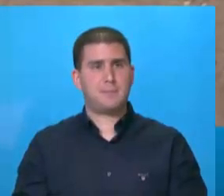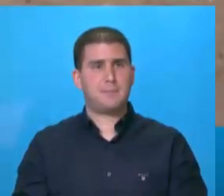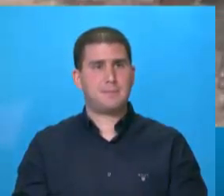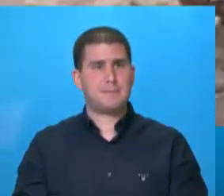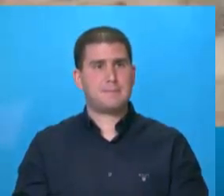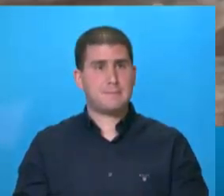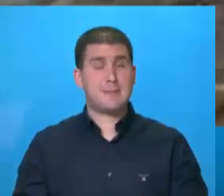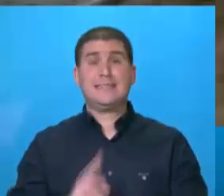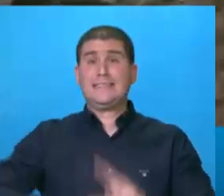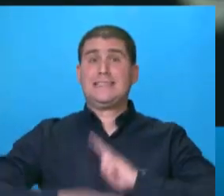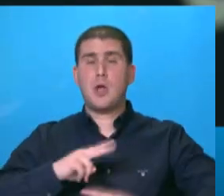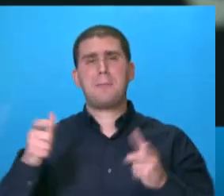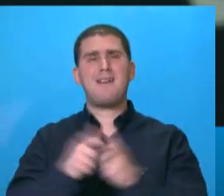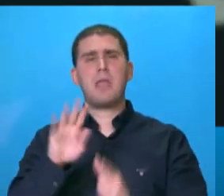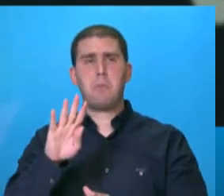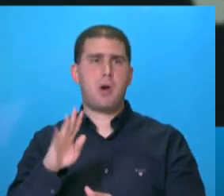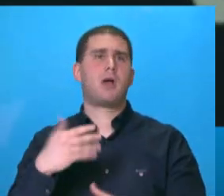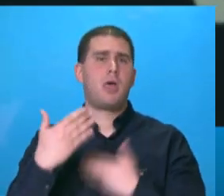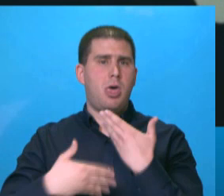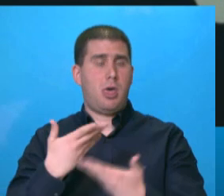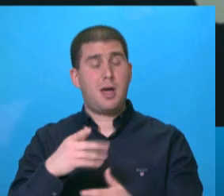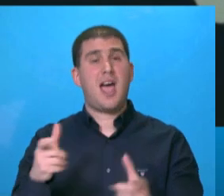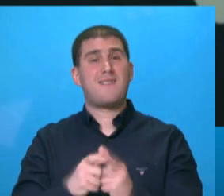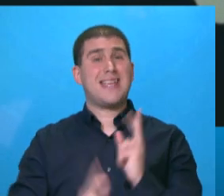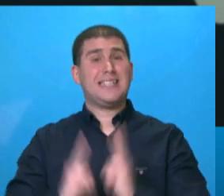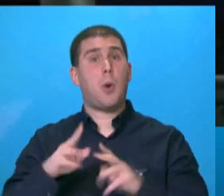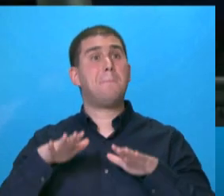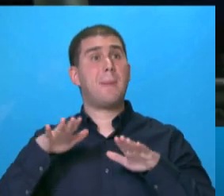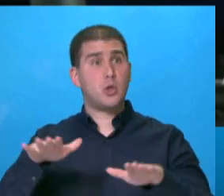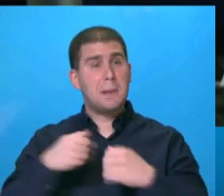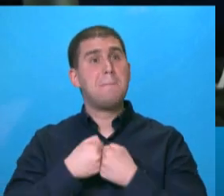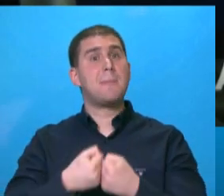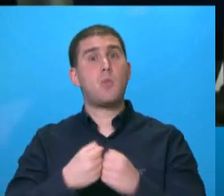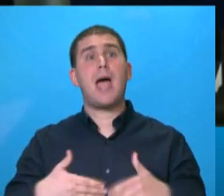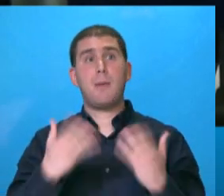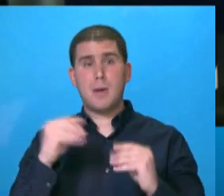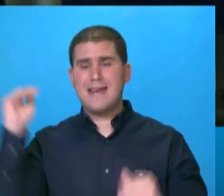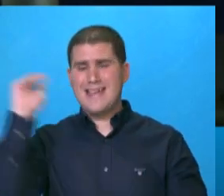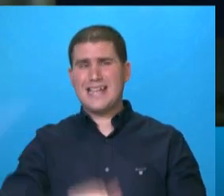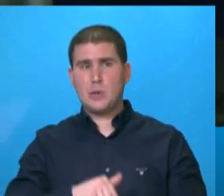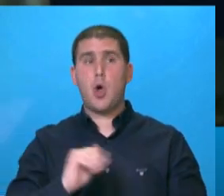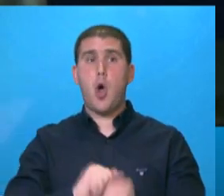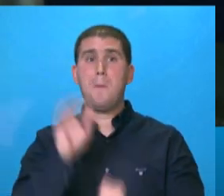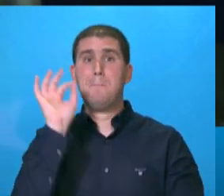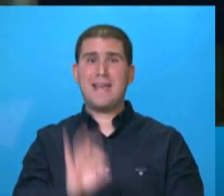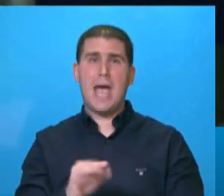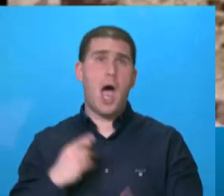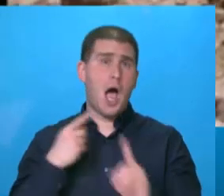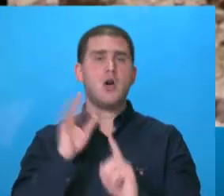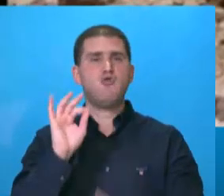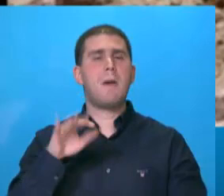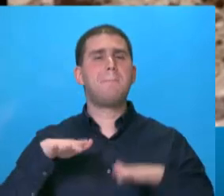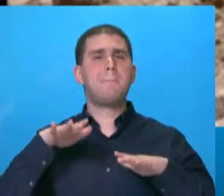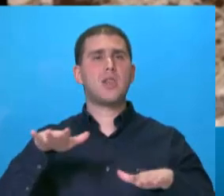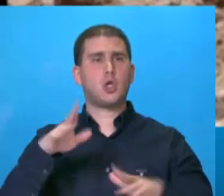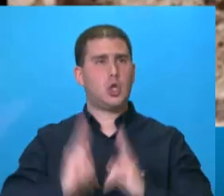הצרות בבואינג פשוט לא נגמרות. חברת יצור המטוסים מתמודדת הבוקר עם התרסקות או פגיעה מכוונת של מטוס מתוצרתה,